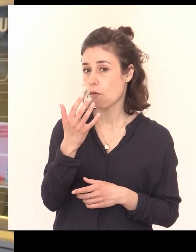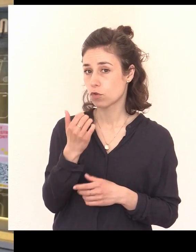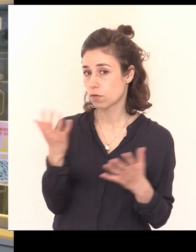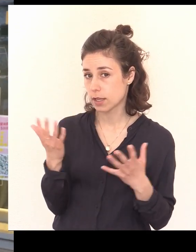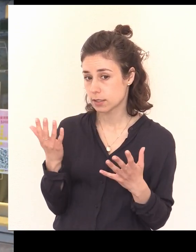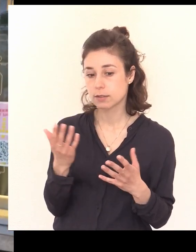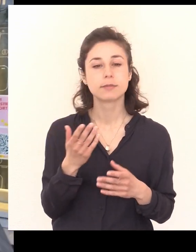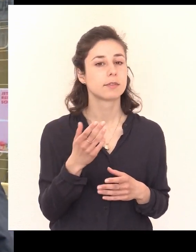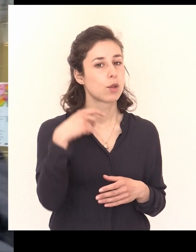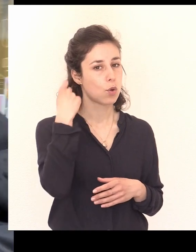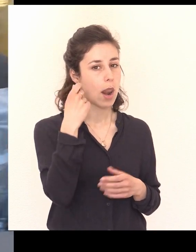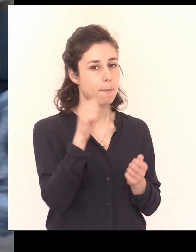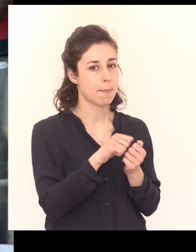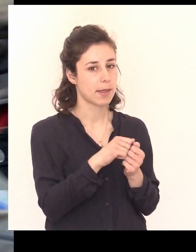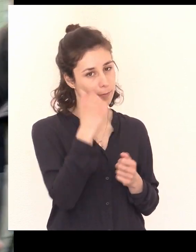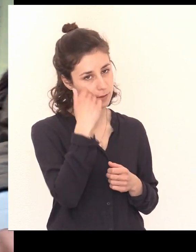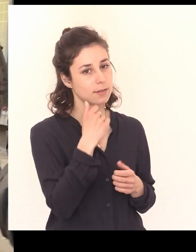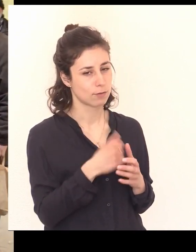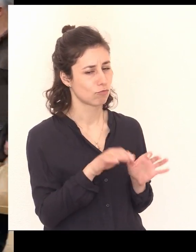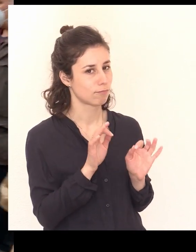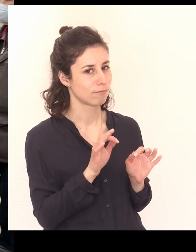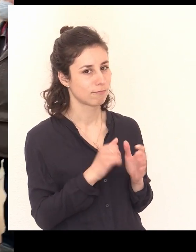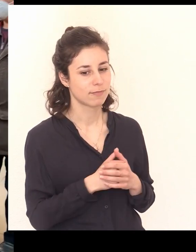was möchtest du noch haben? Einmal Toilettenpapier, ist aber ganz gut.